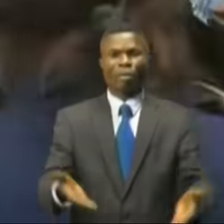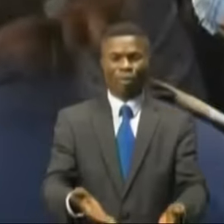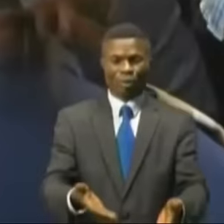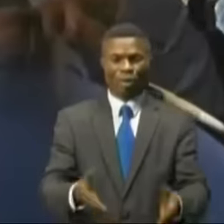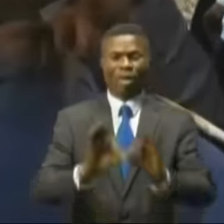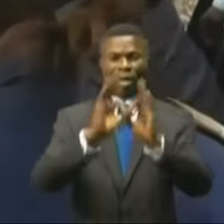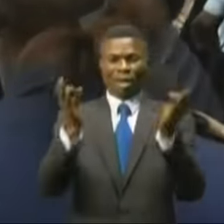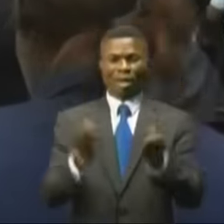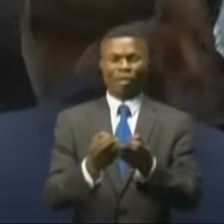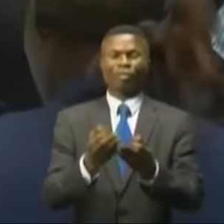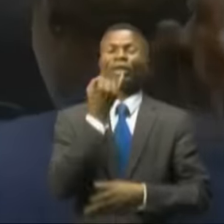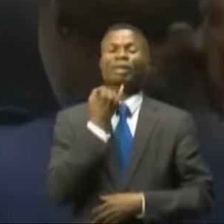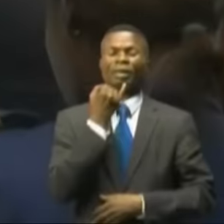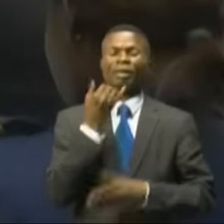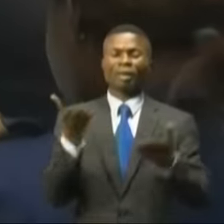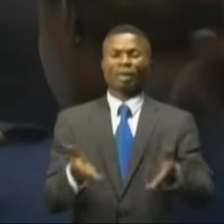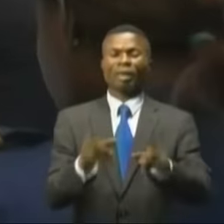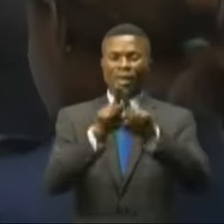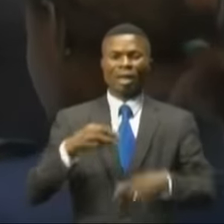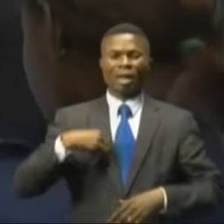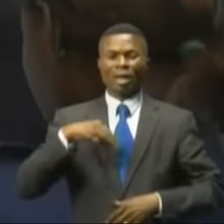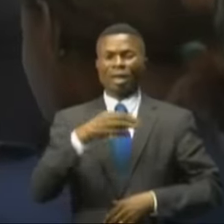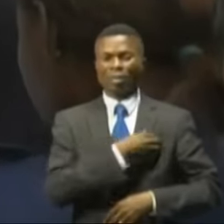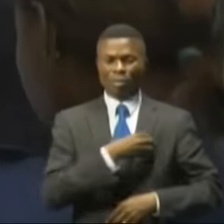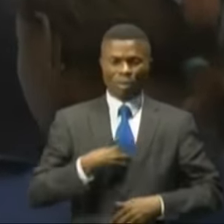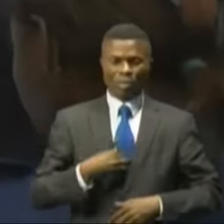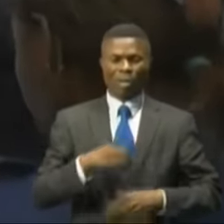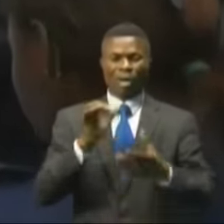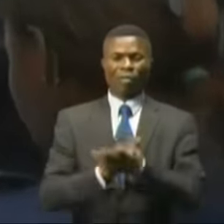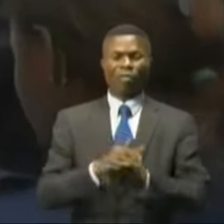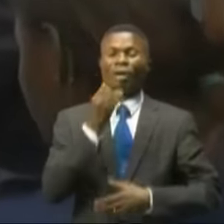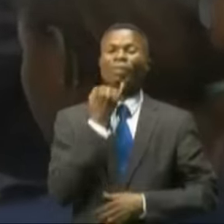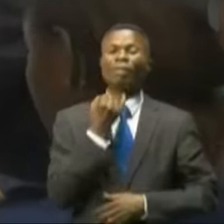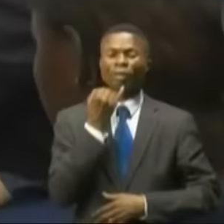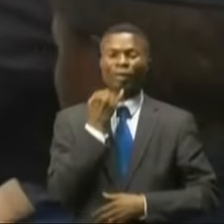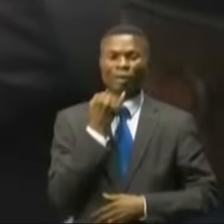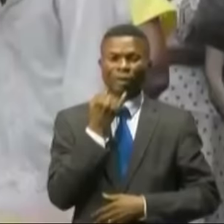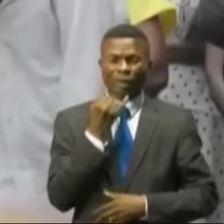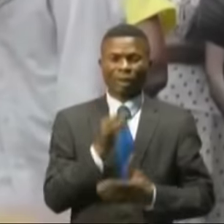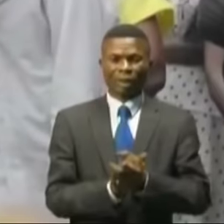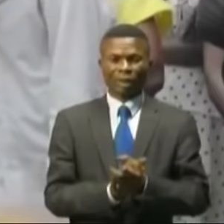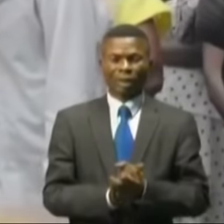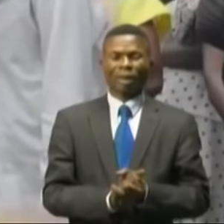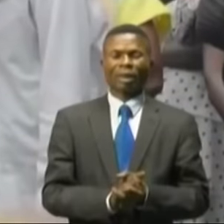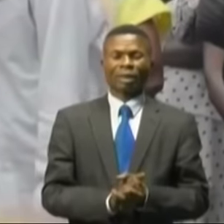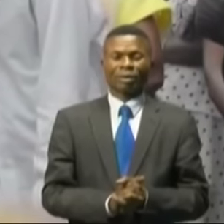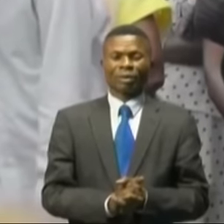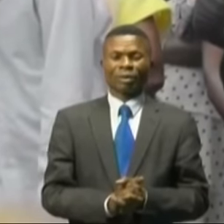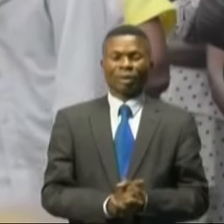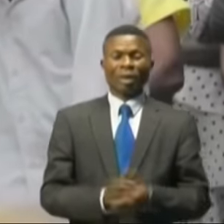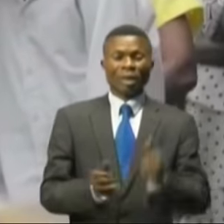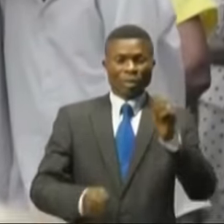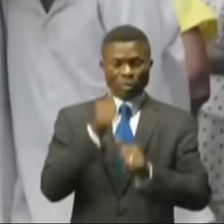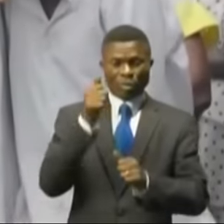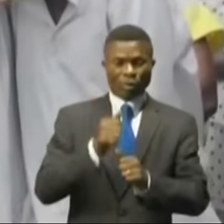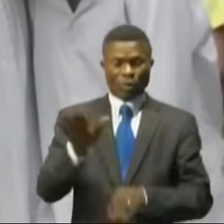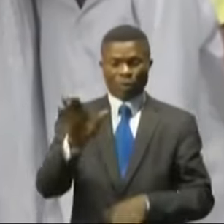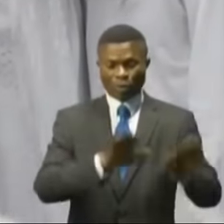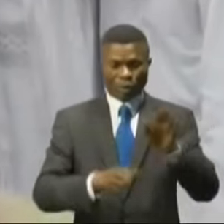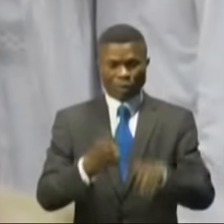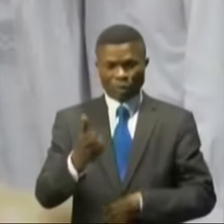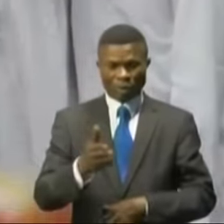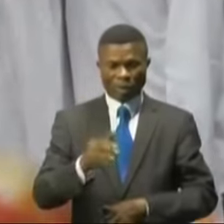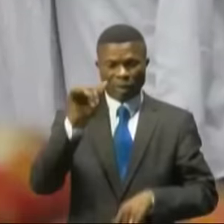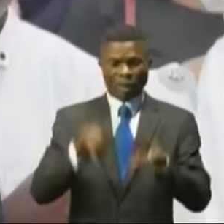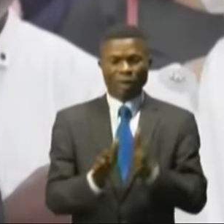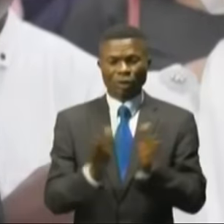la famille biologique ainsi que de maman Anne Mbouba Gizenga, veuve de feu patriarche Antoine Gizenga. Au-delà du requiement, le nouveau